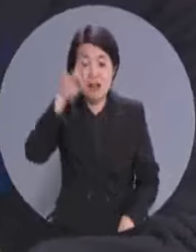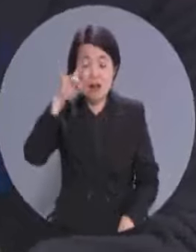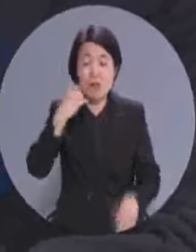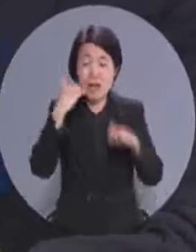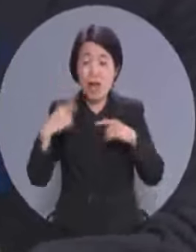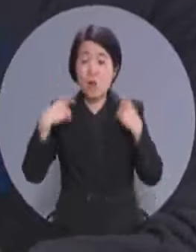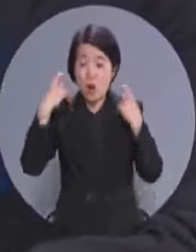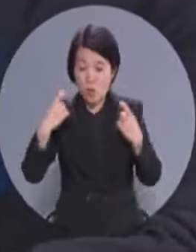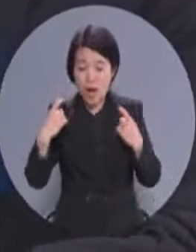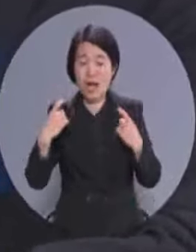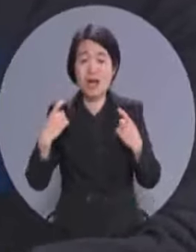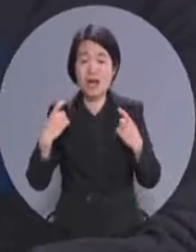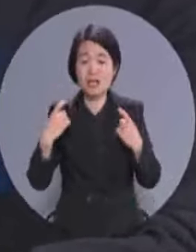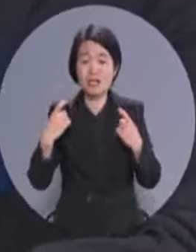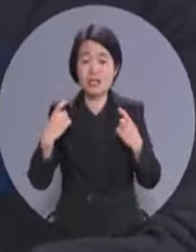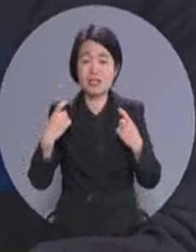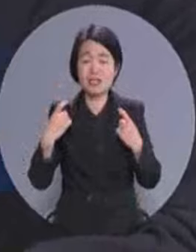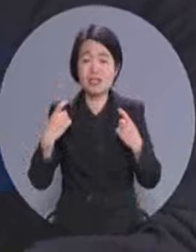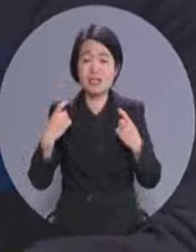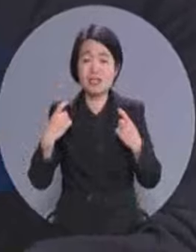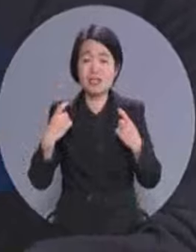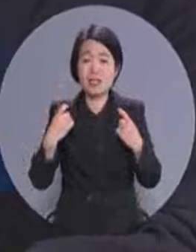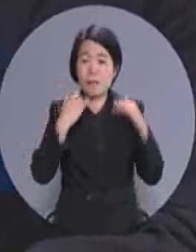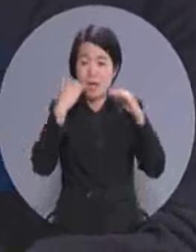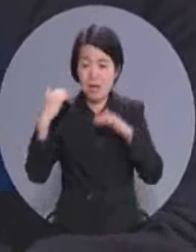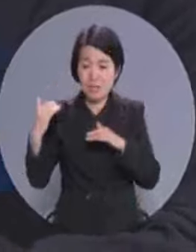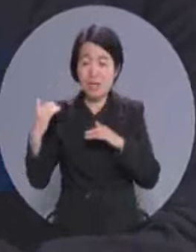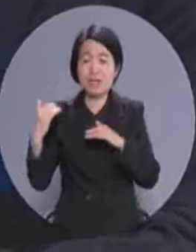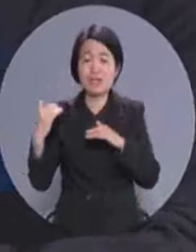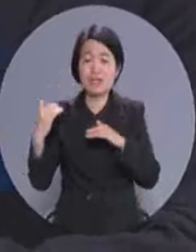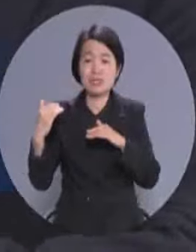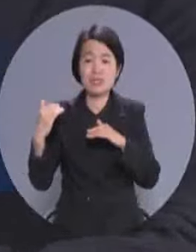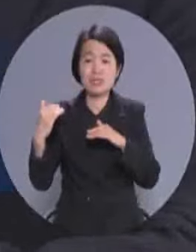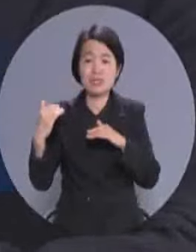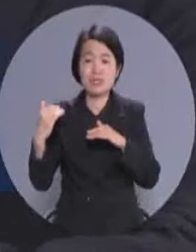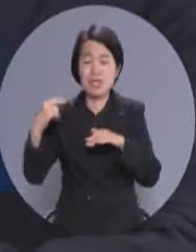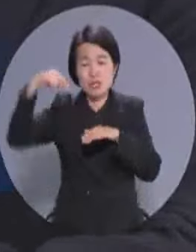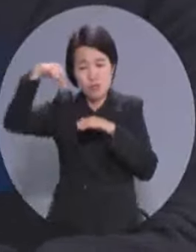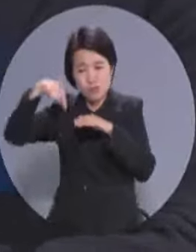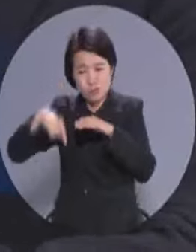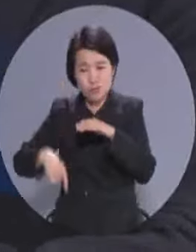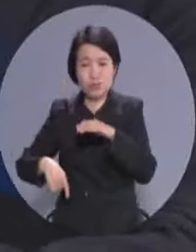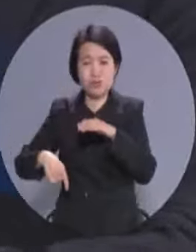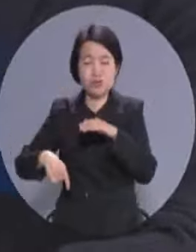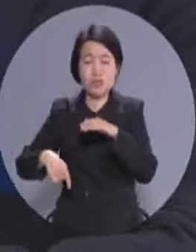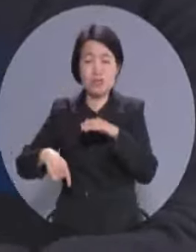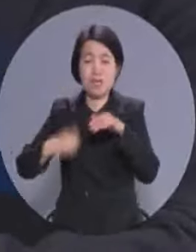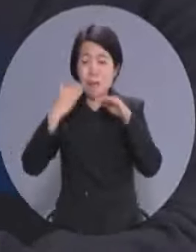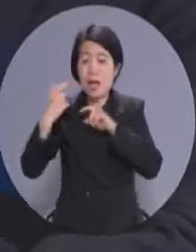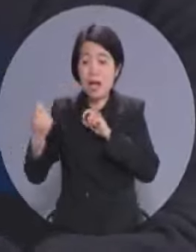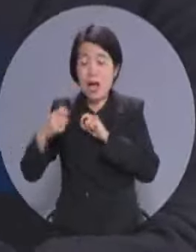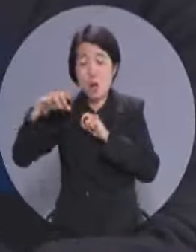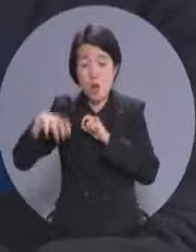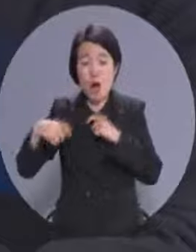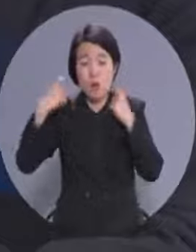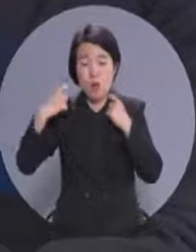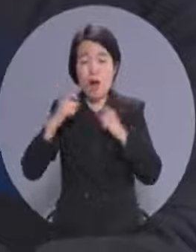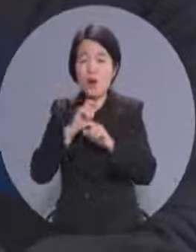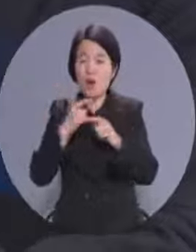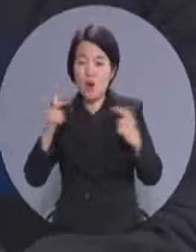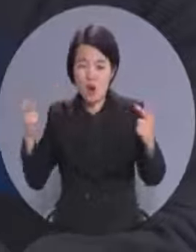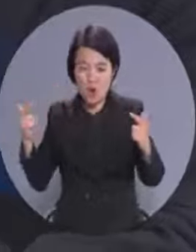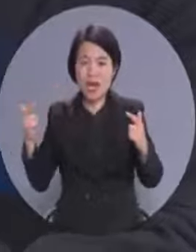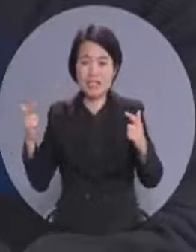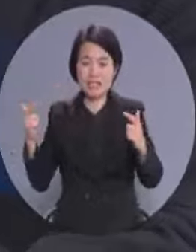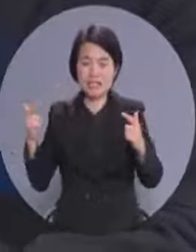어떤 해양관광이라고 하는 그러니까 해양의 수상이나 수중 그다음에 해안 내에서 일어나는